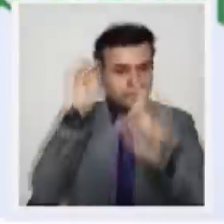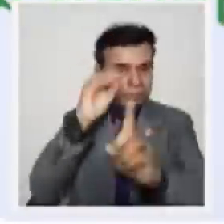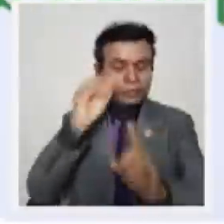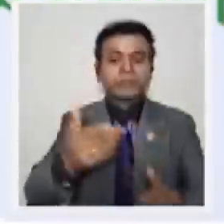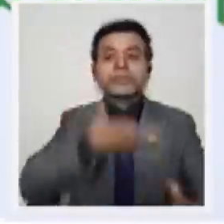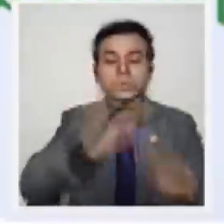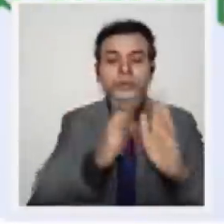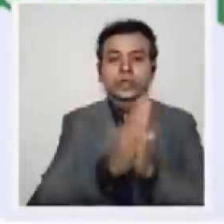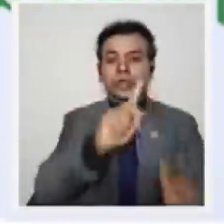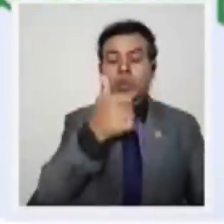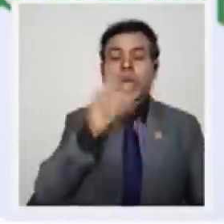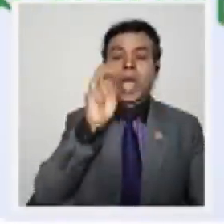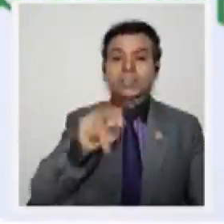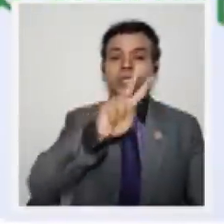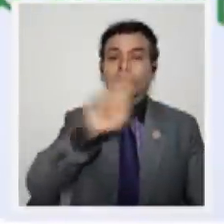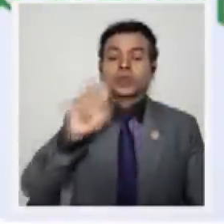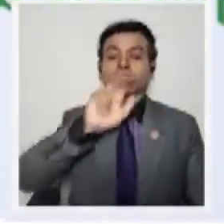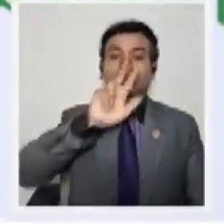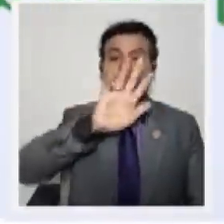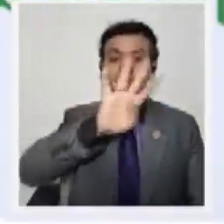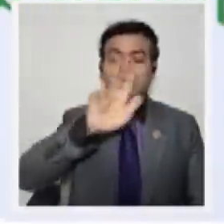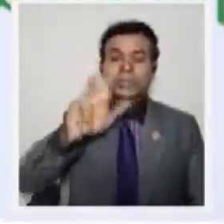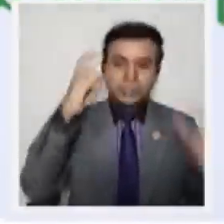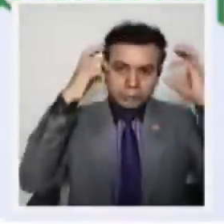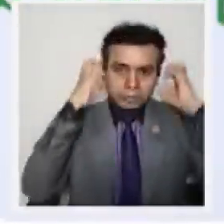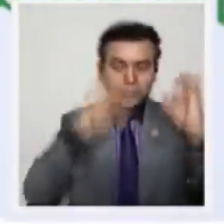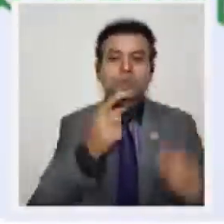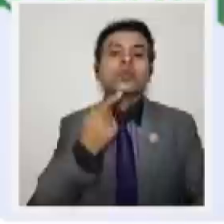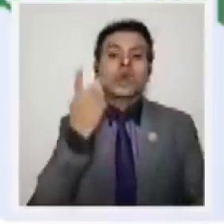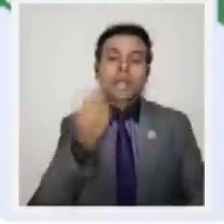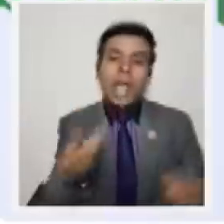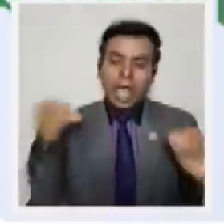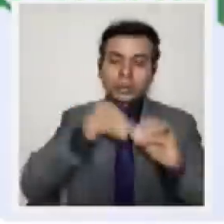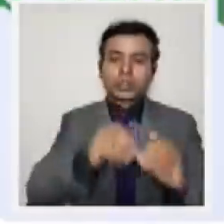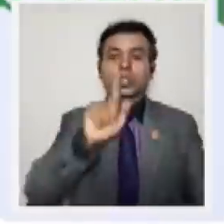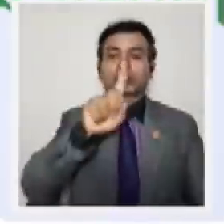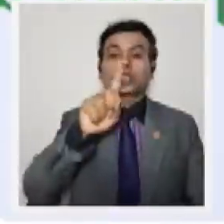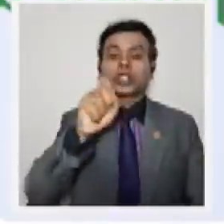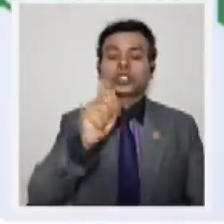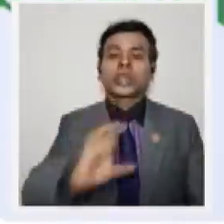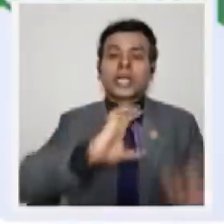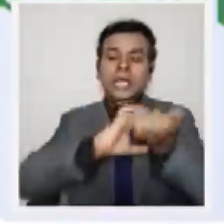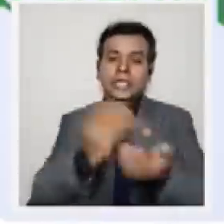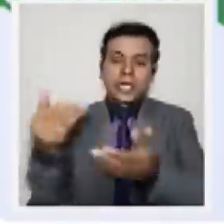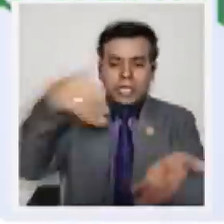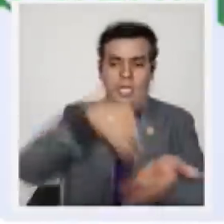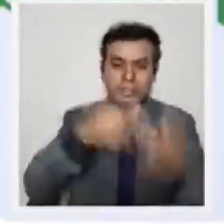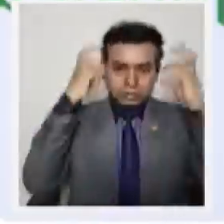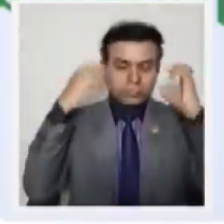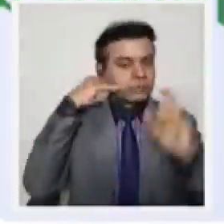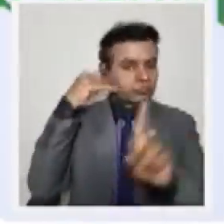88,97,081টি। অনলাইন প্ল্যাটফর্ম মুক্ত পাঠে হটলাইন সেবা দেওয়ার জন্য প্রশিক্ষণপ্রাপ্ত চিকিৎসক 16,247 জন,